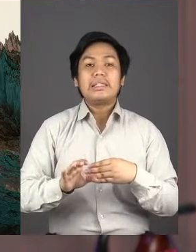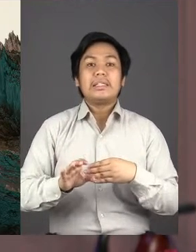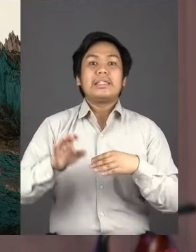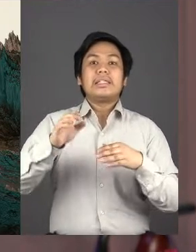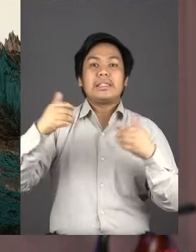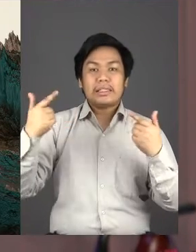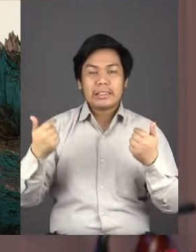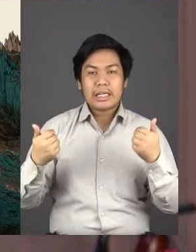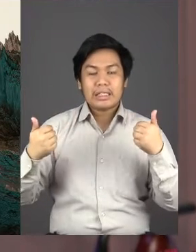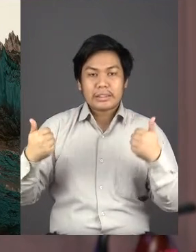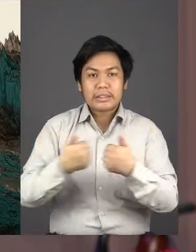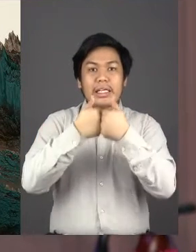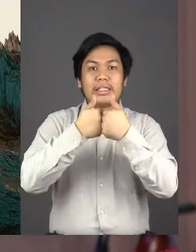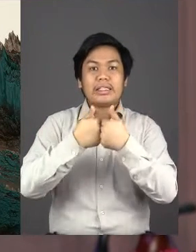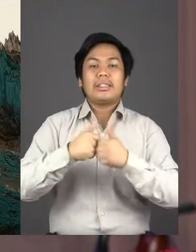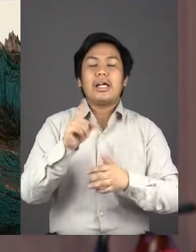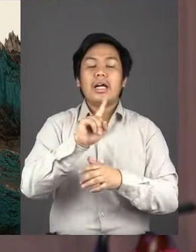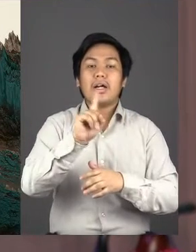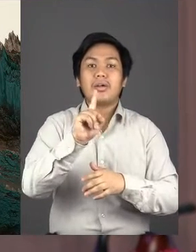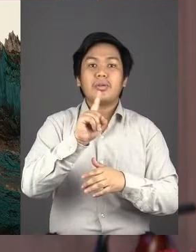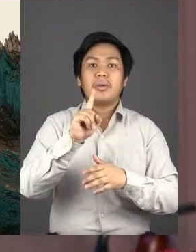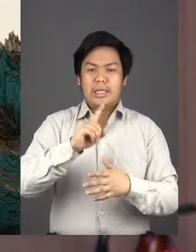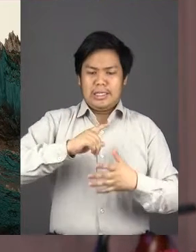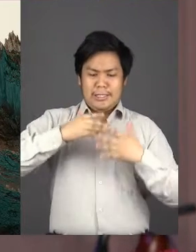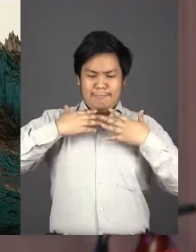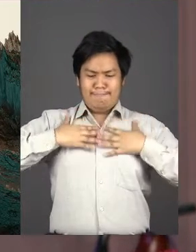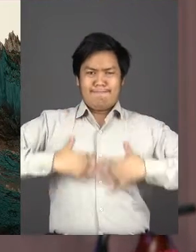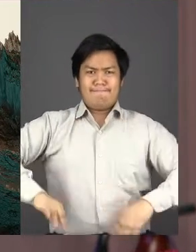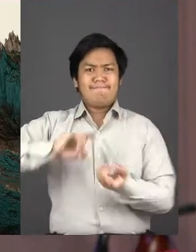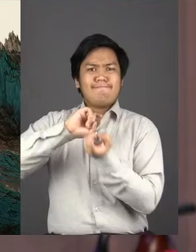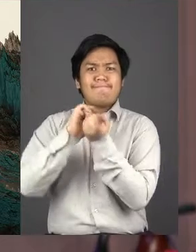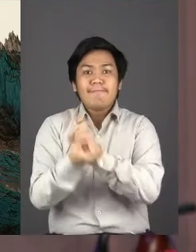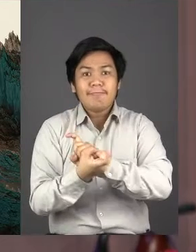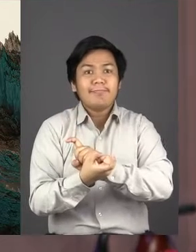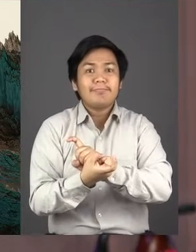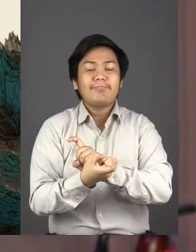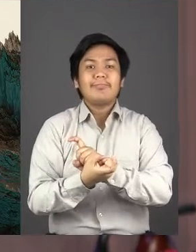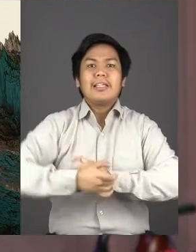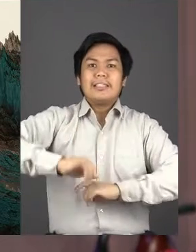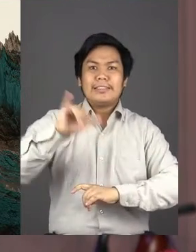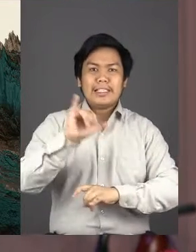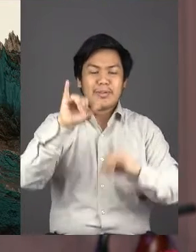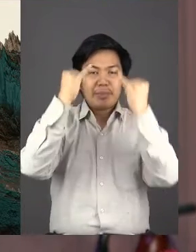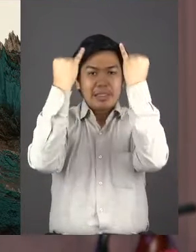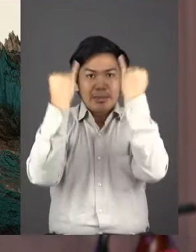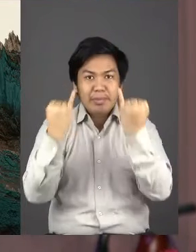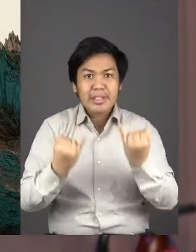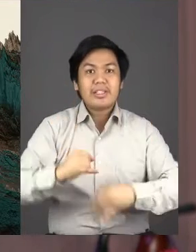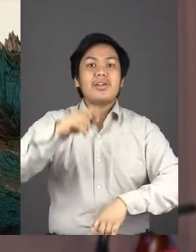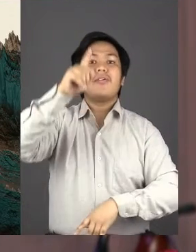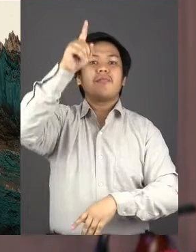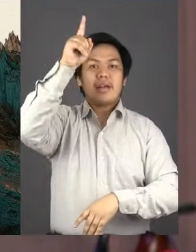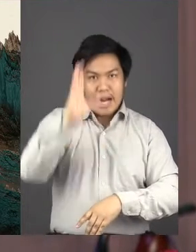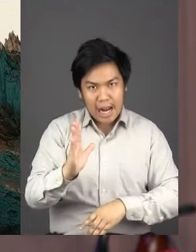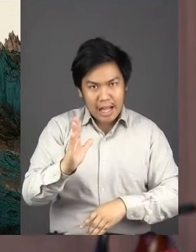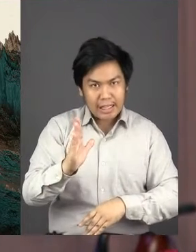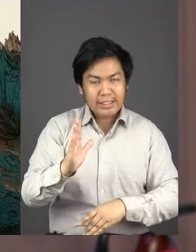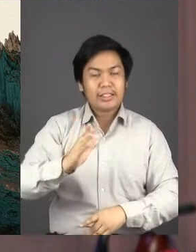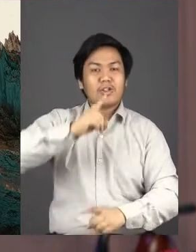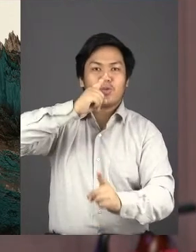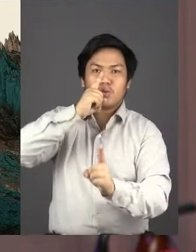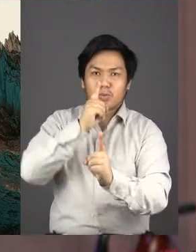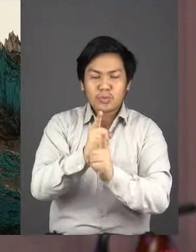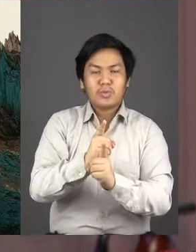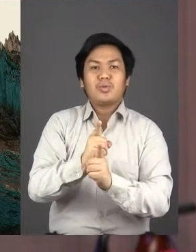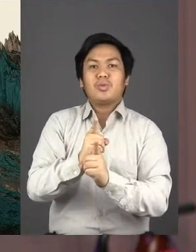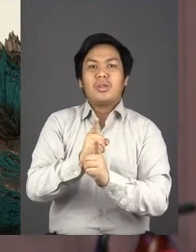verse 24, to put on the new self, created after the likeness of God in true righteousness and